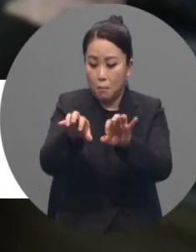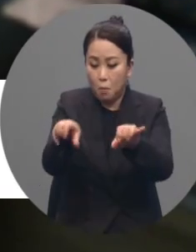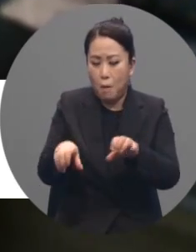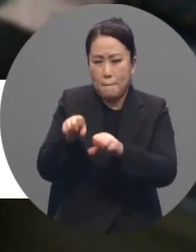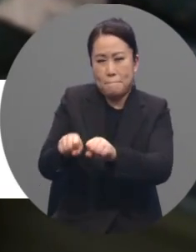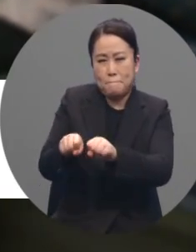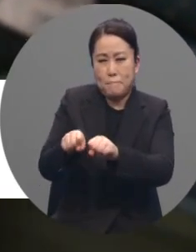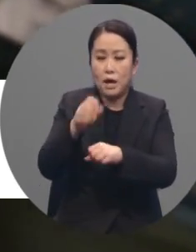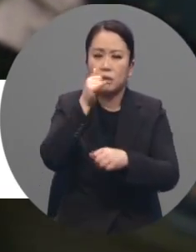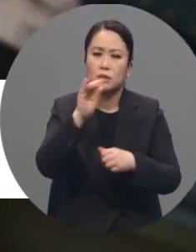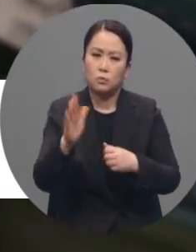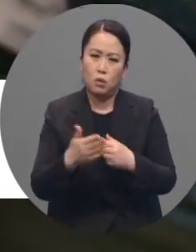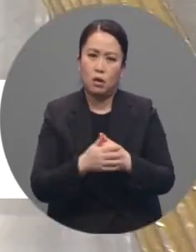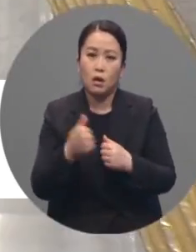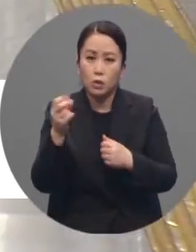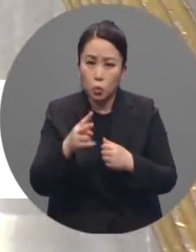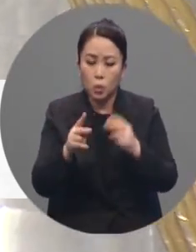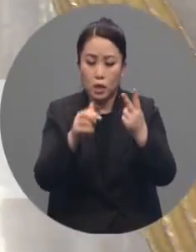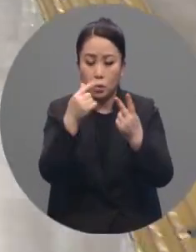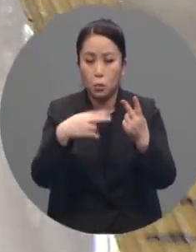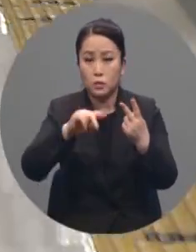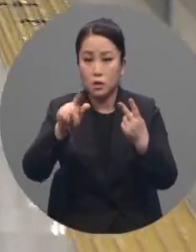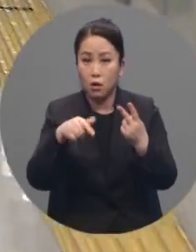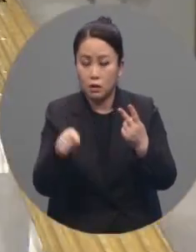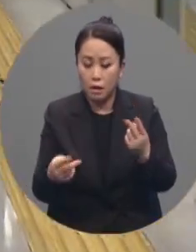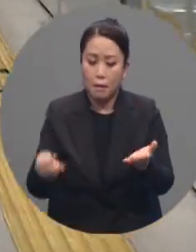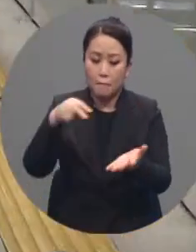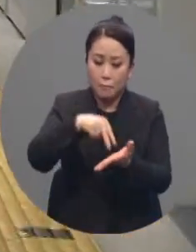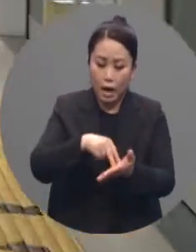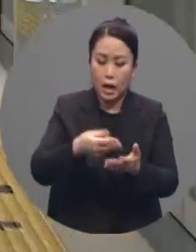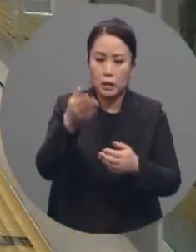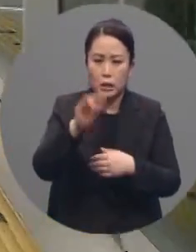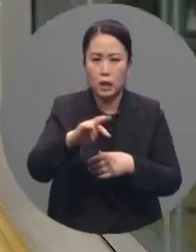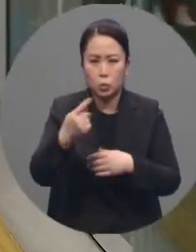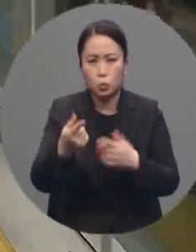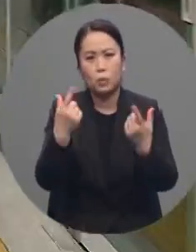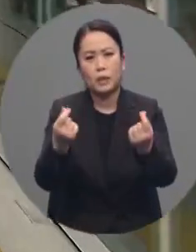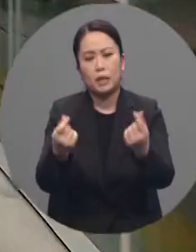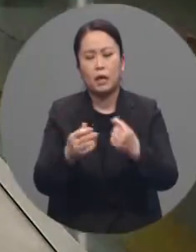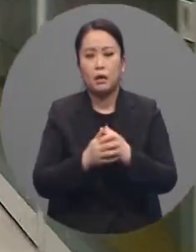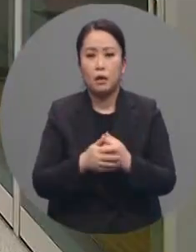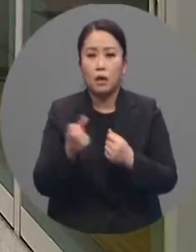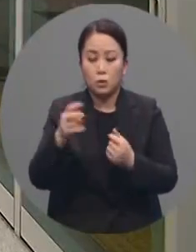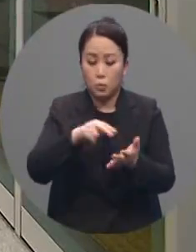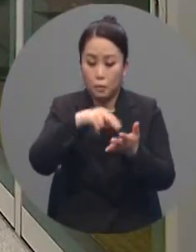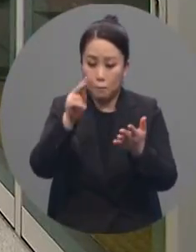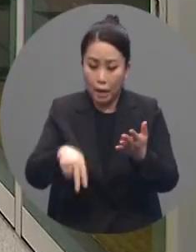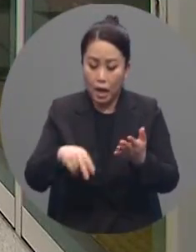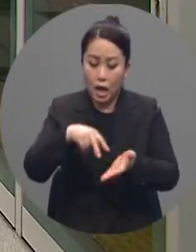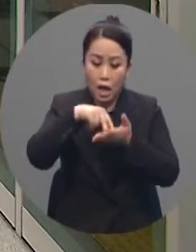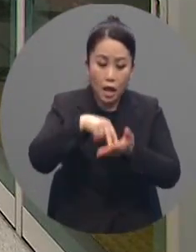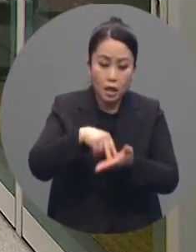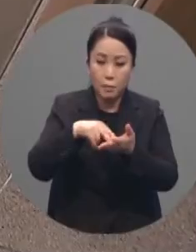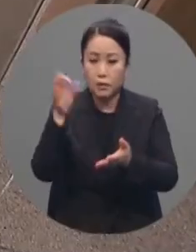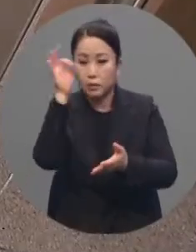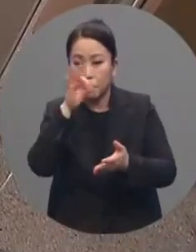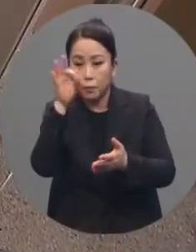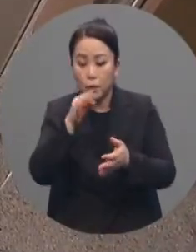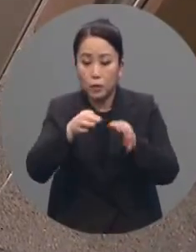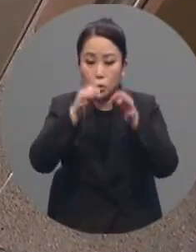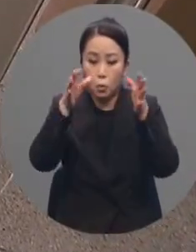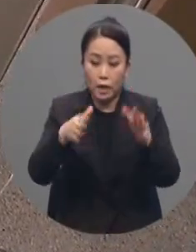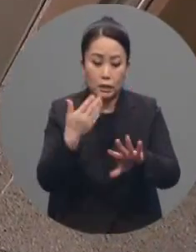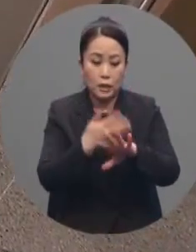칸에도 지정석은 없습니다. 전동차에서 내려 엘리베이터를 찾는 사이 다른 승객들은 이미 승강장을